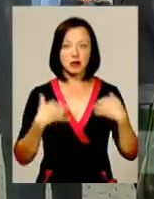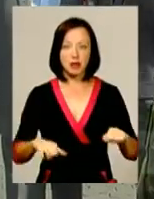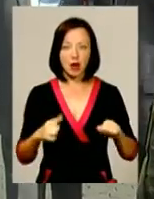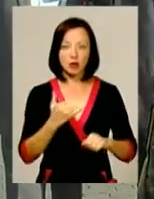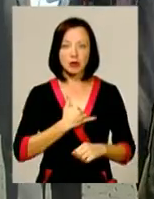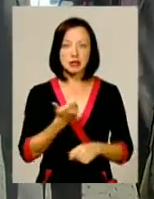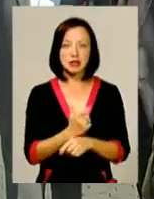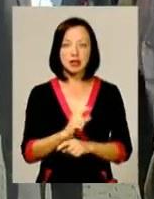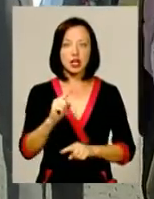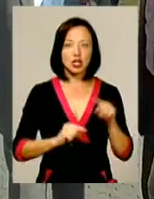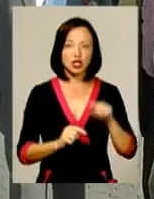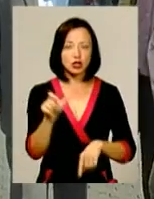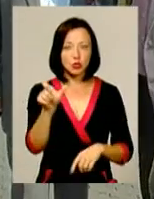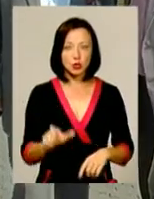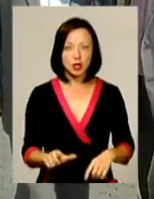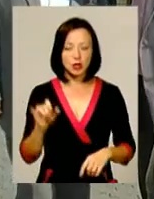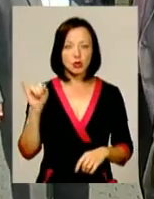найріднішу людину.